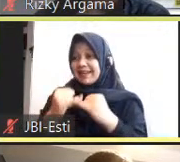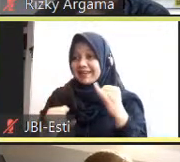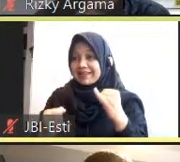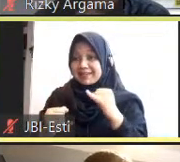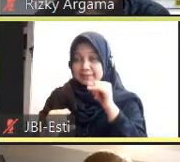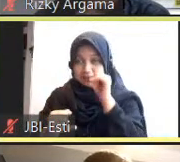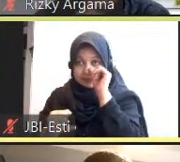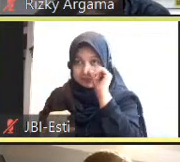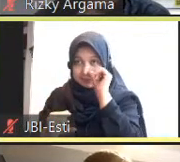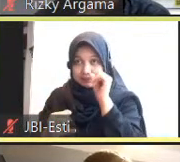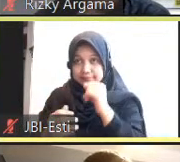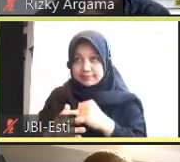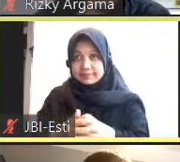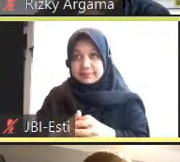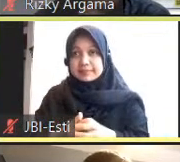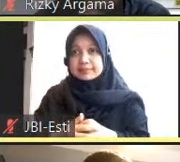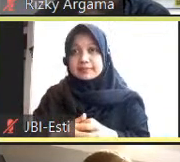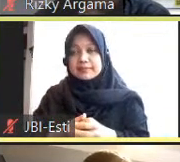next.